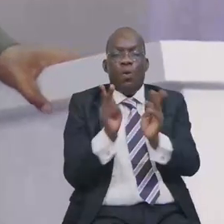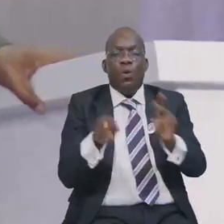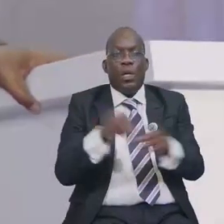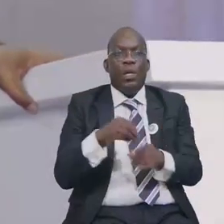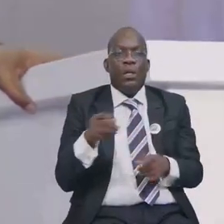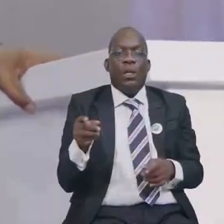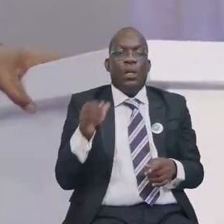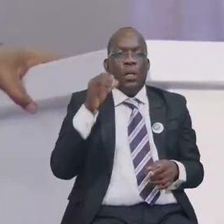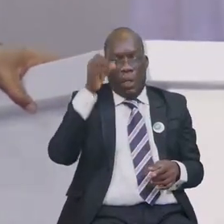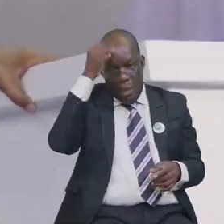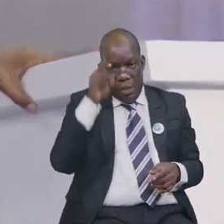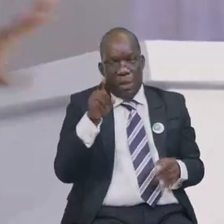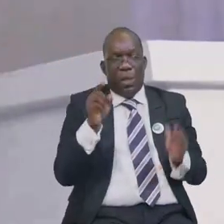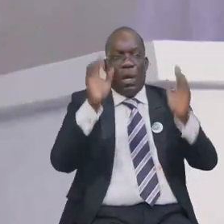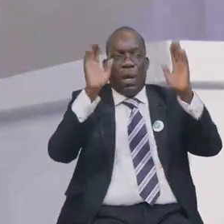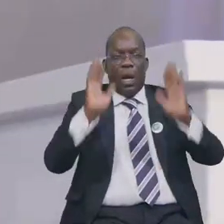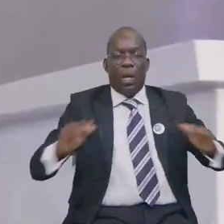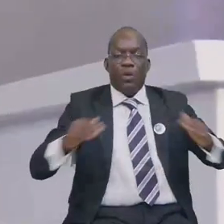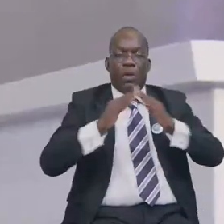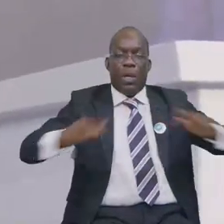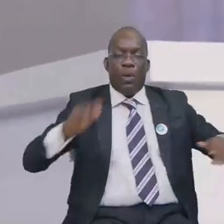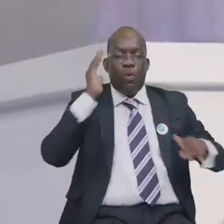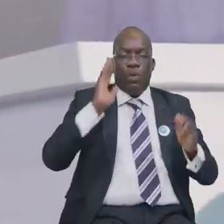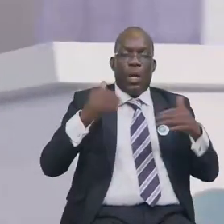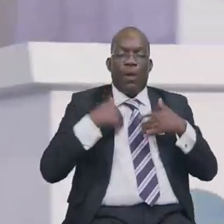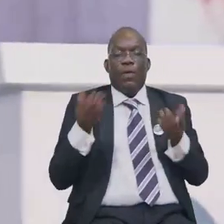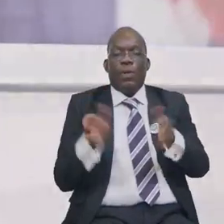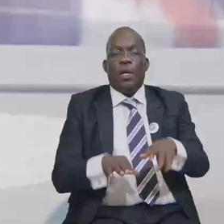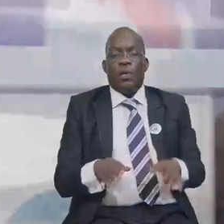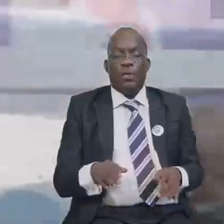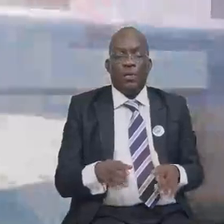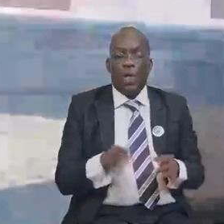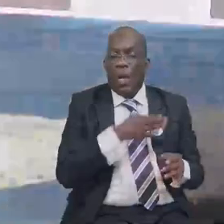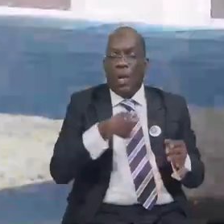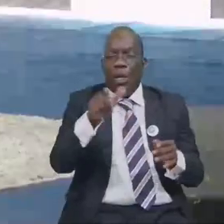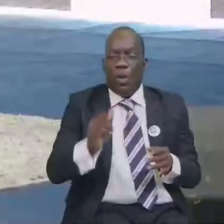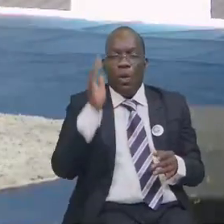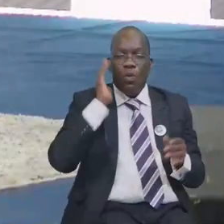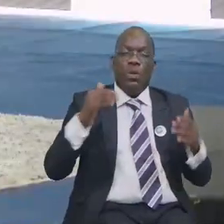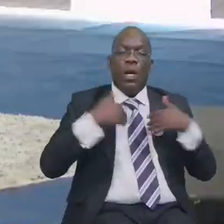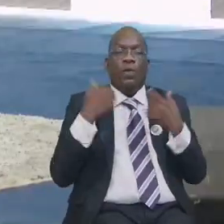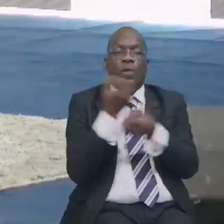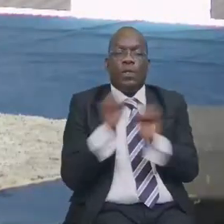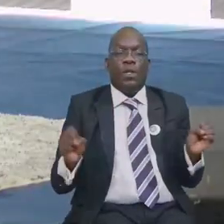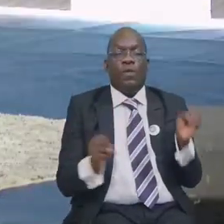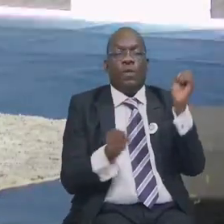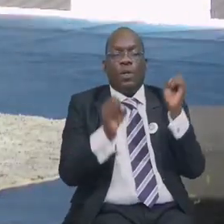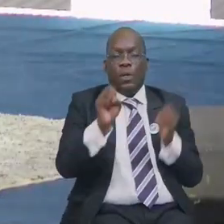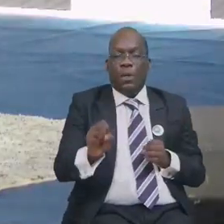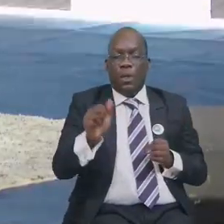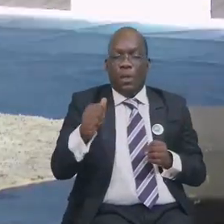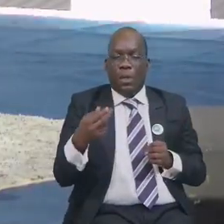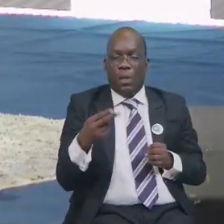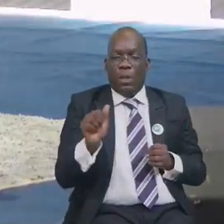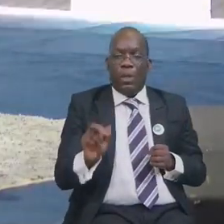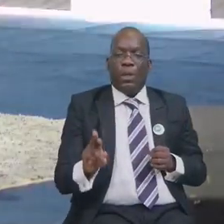allait toujours sortir Sarah de cette maison. Mais cet homme, Abimélec, a accepté la parole de